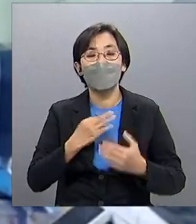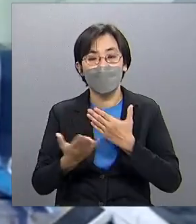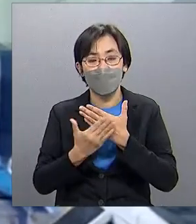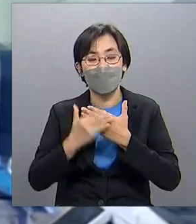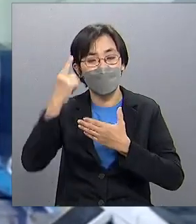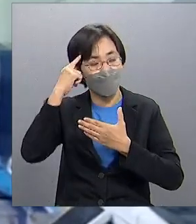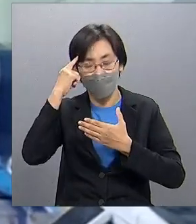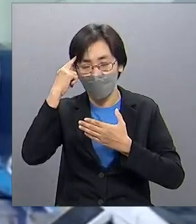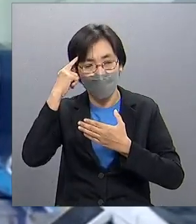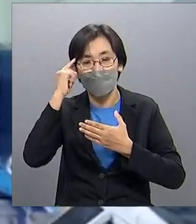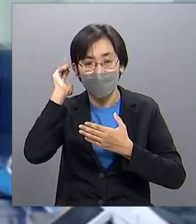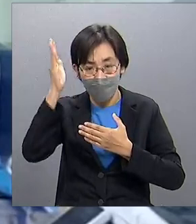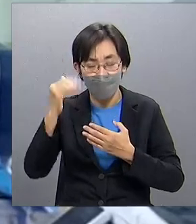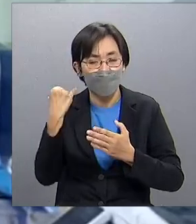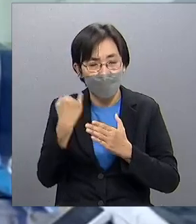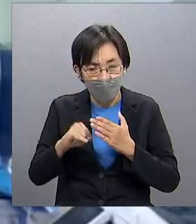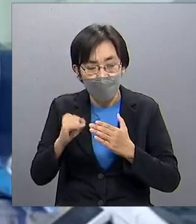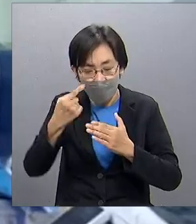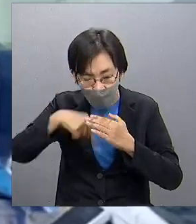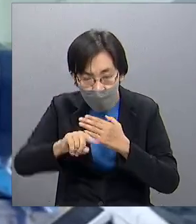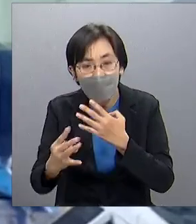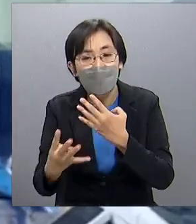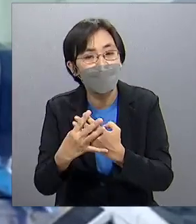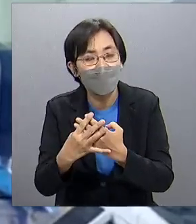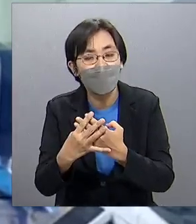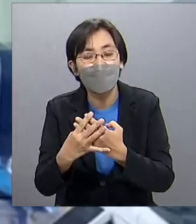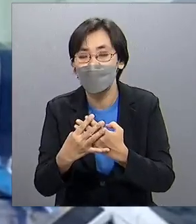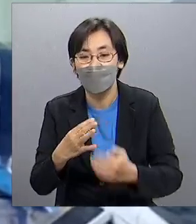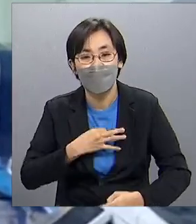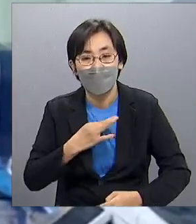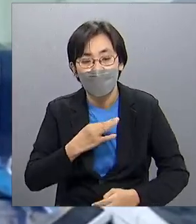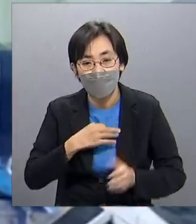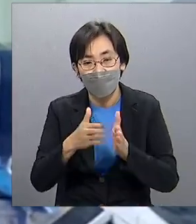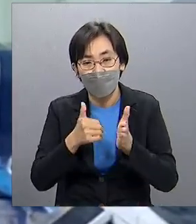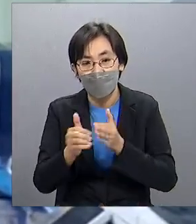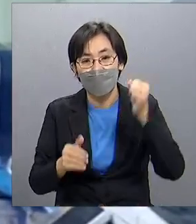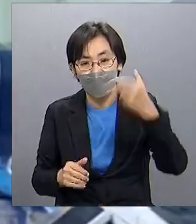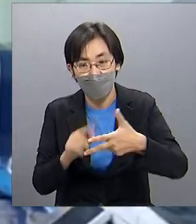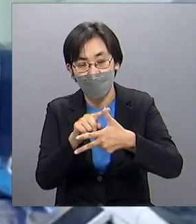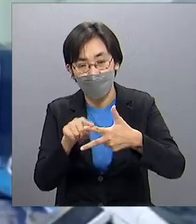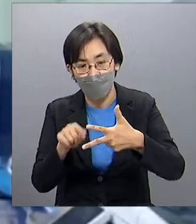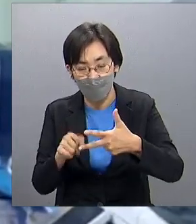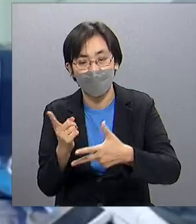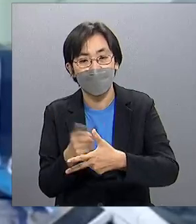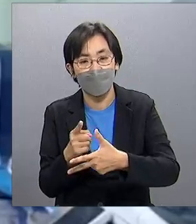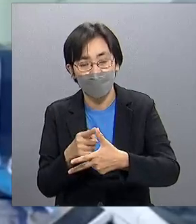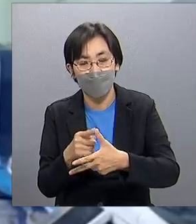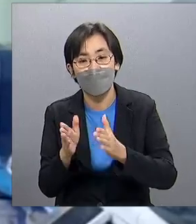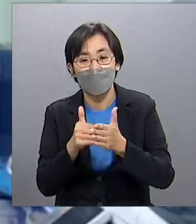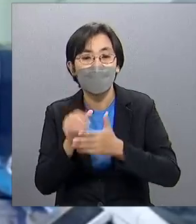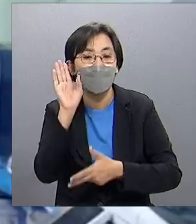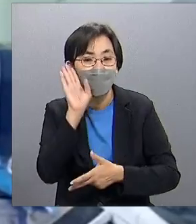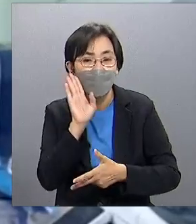การเข้ามาอยู่ในเรือนจำเนี่ยเขาจะใส่เสื้อได้แค่3สีด้วยกันนะคะสีที่1ก็คือสีน้ำตาลสีน้ำตา